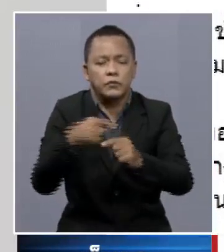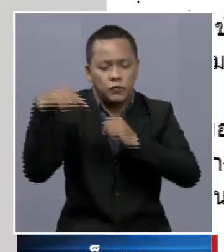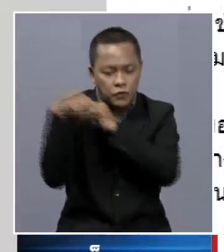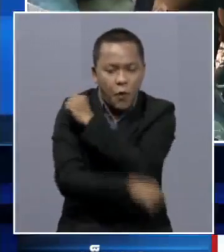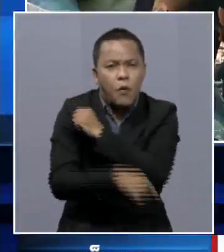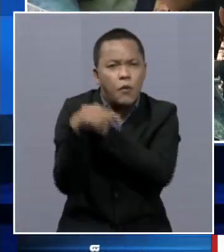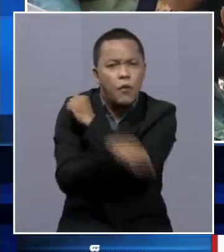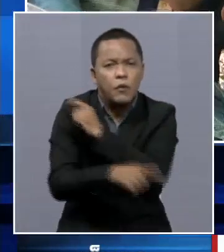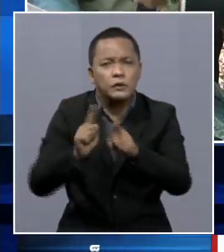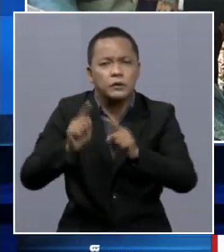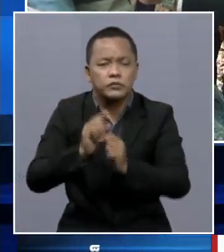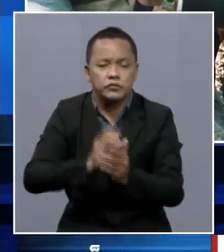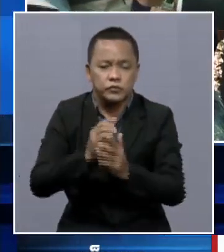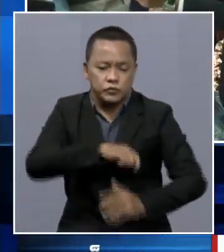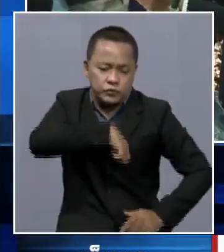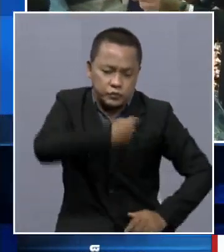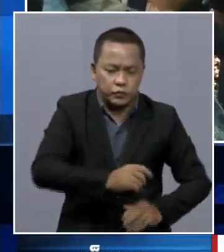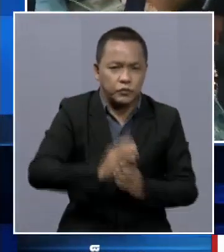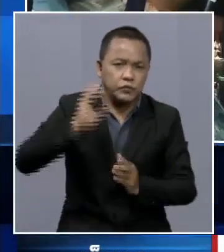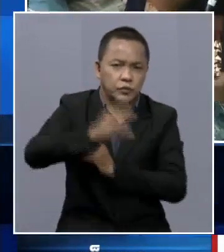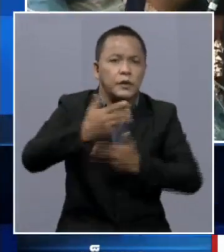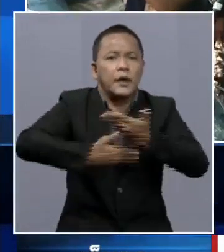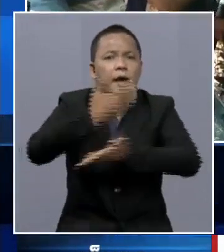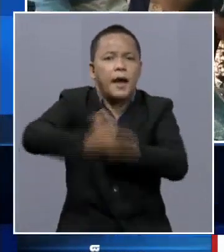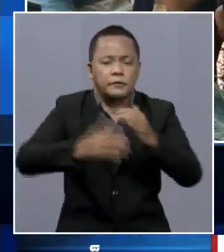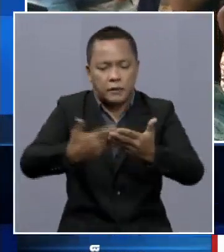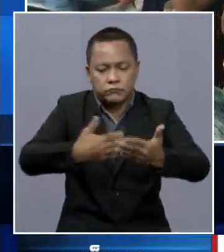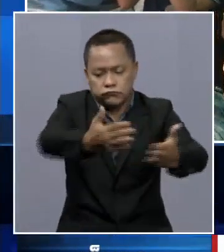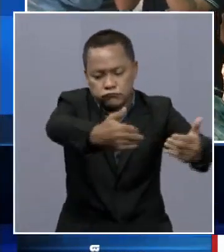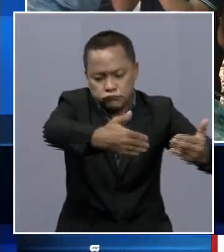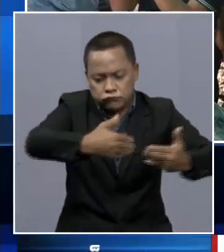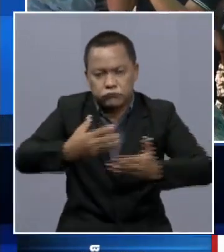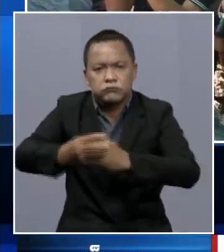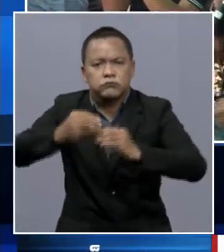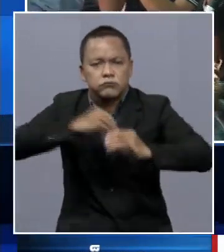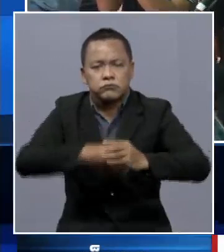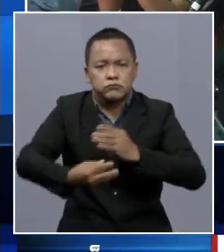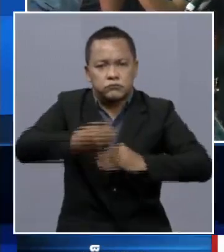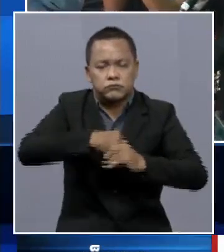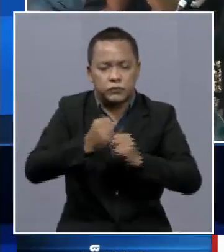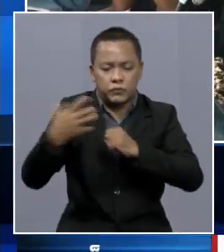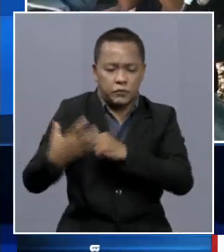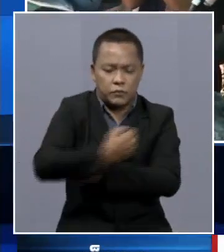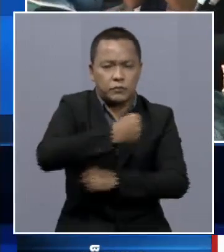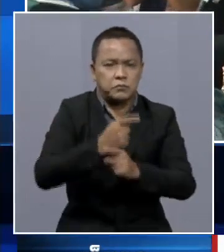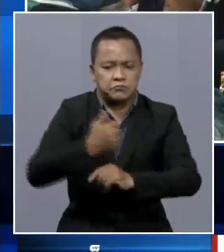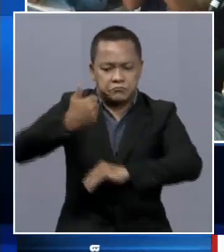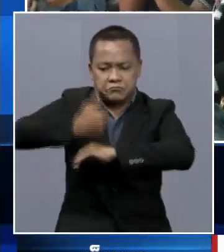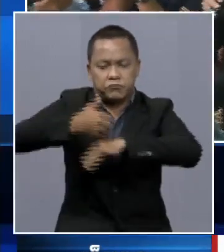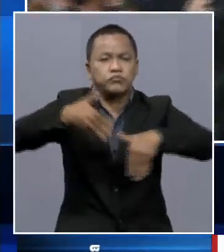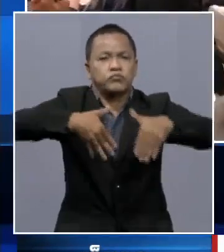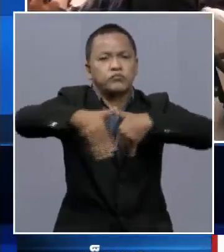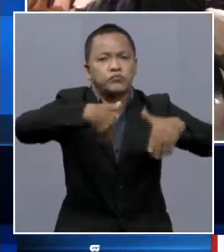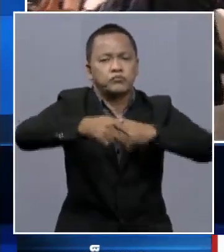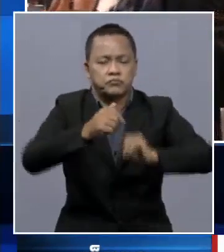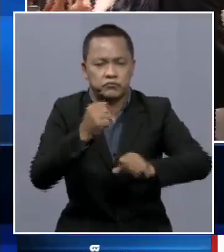จริษ์คอรับช่างการลงทุนทางการเมืองเพื่อค้ากำไรสแ pumping นะคะผลประโยชน์นักการเมืองที่มาจากผู้มบร Shelley ในท้องถิ่น